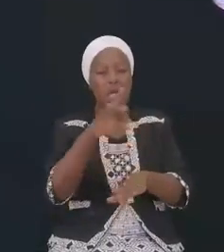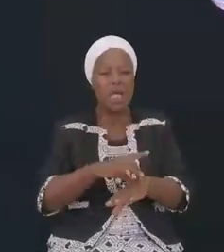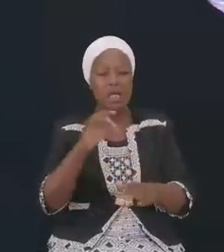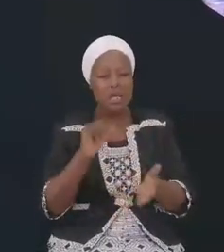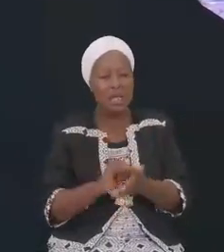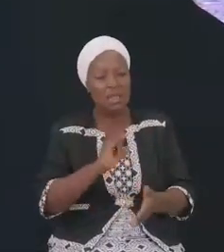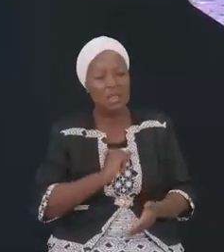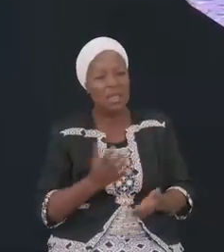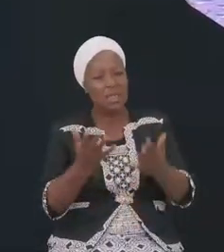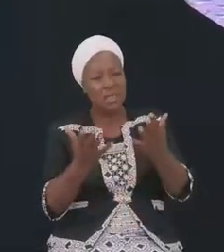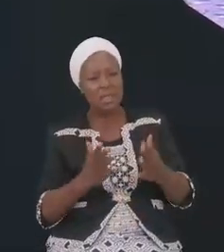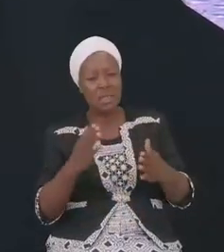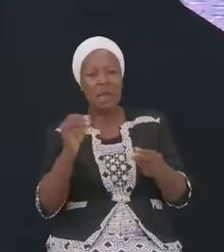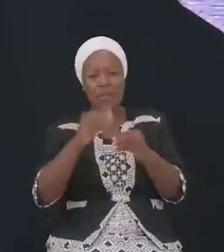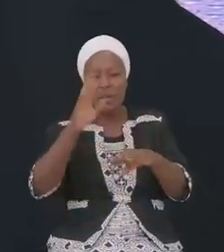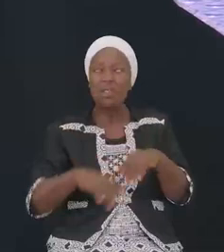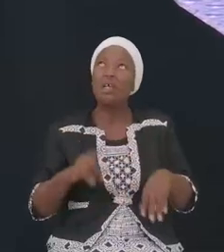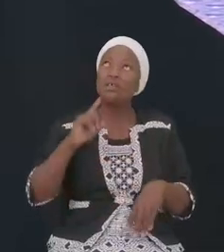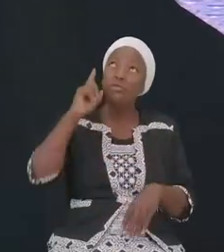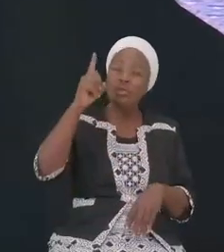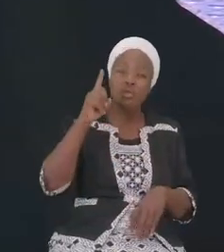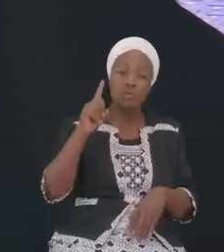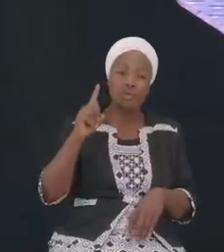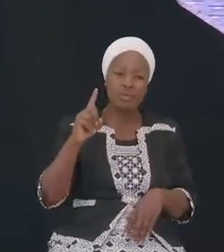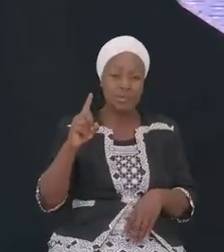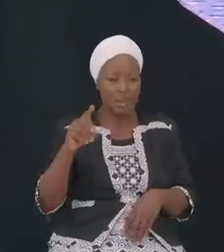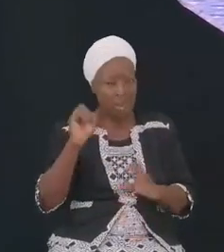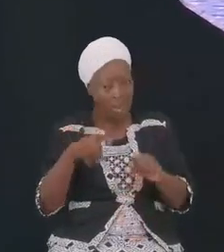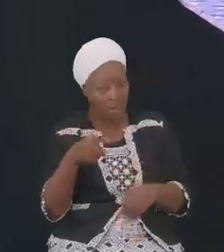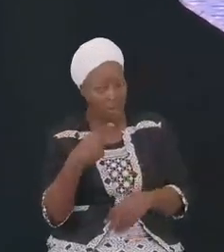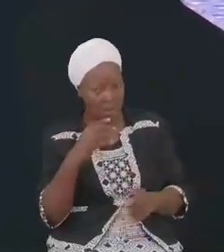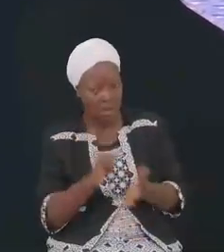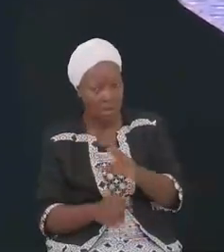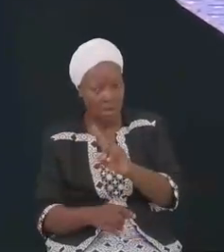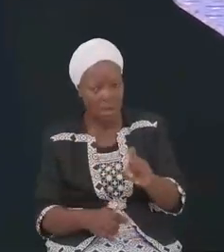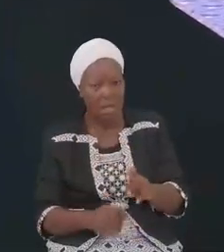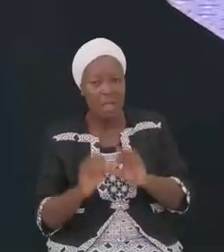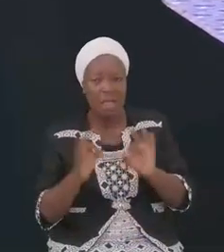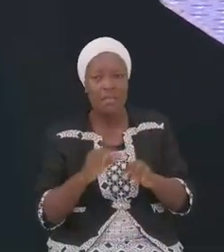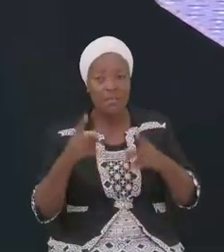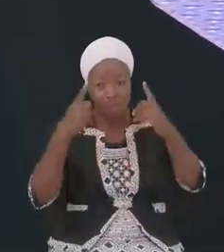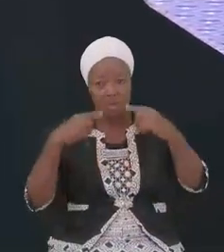quoi tu prends plaisir. Est-ce que tu peux dire cela? Si le succès est ton numéro